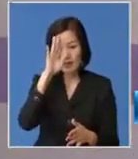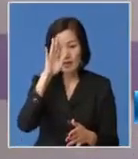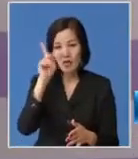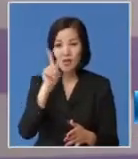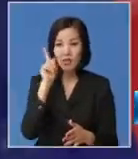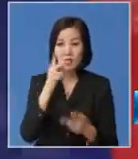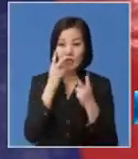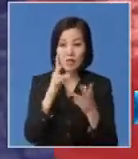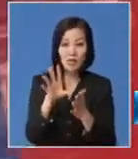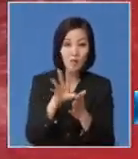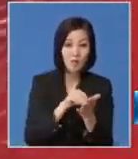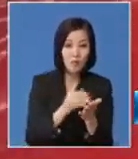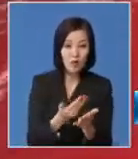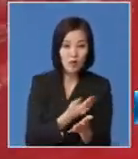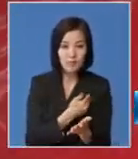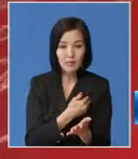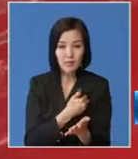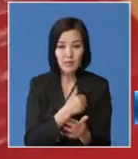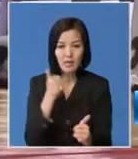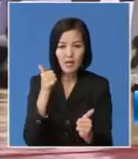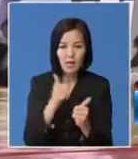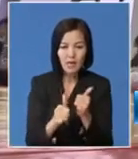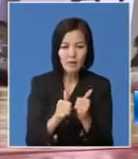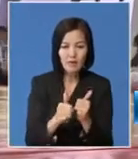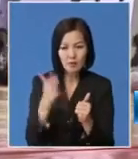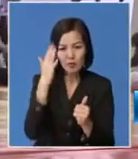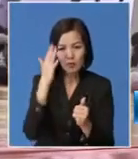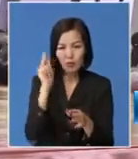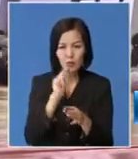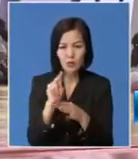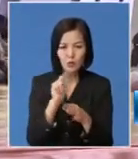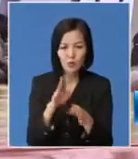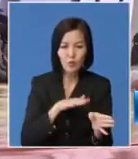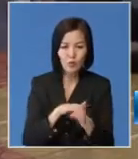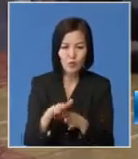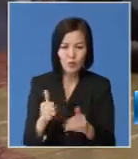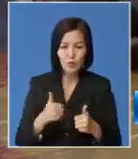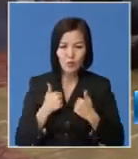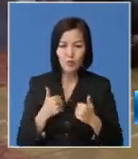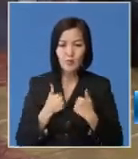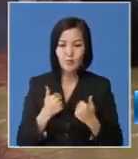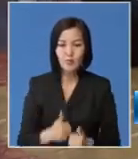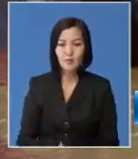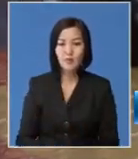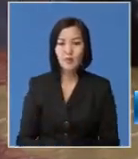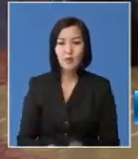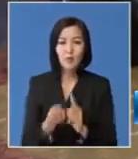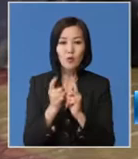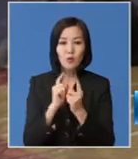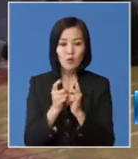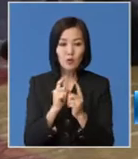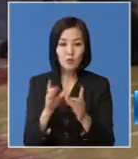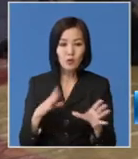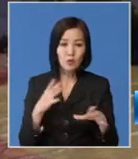келеді. Онымен бірге жаттығып, әрбір көрсеткен әдістерді қалт жібермей орындауға тырысады. Джиу-джитсумен айналысқанына 3 жыл